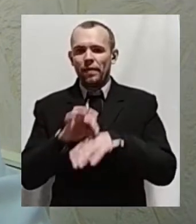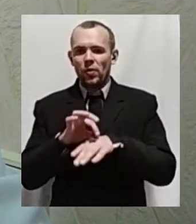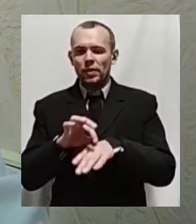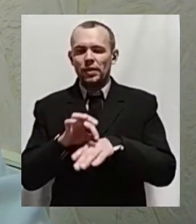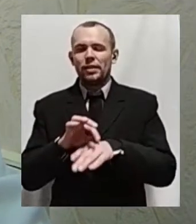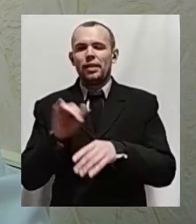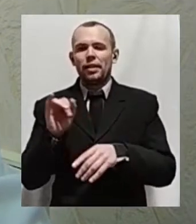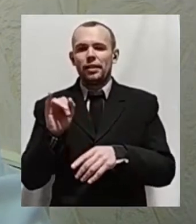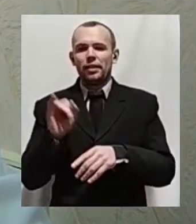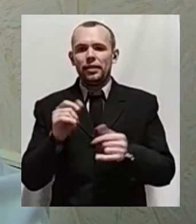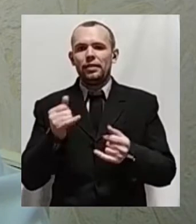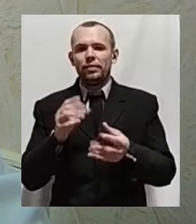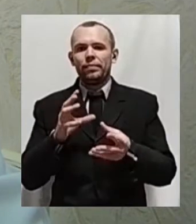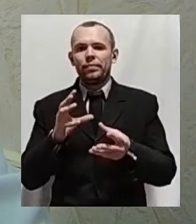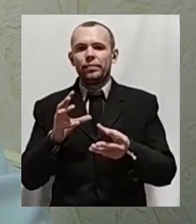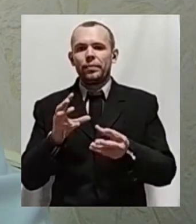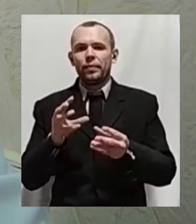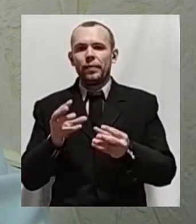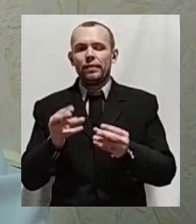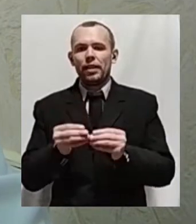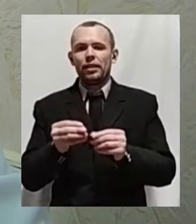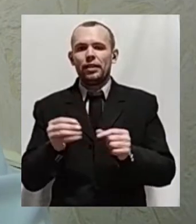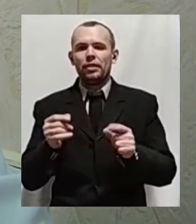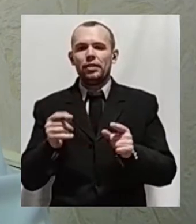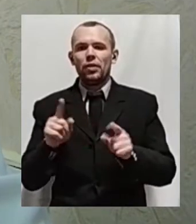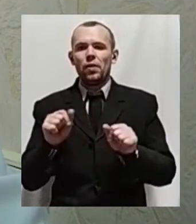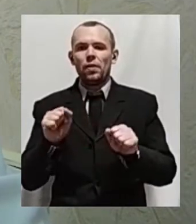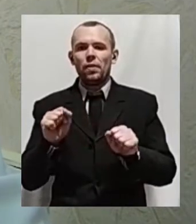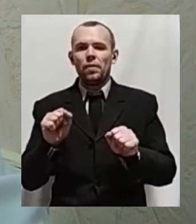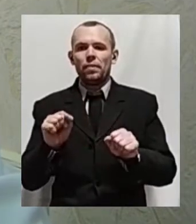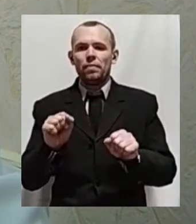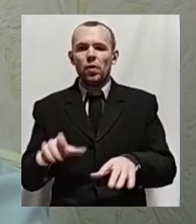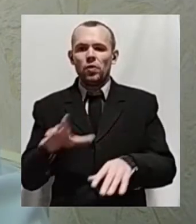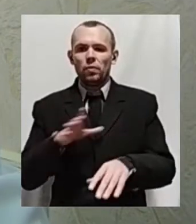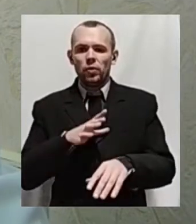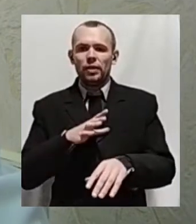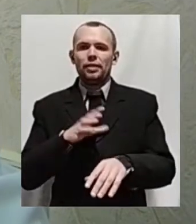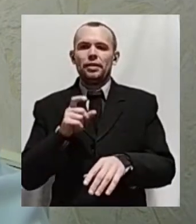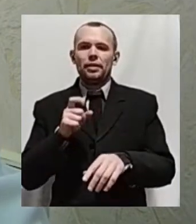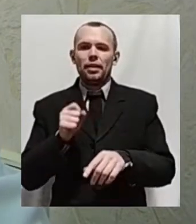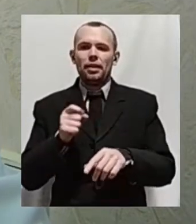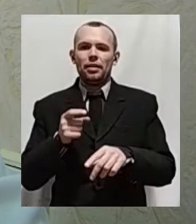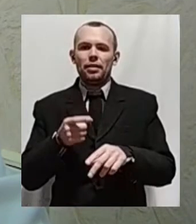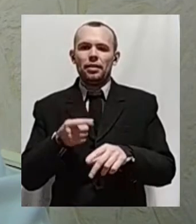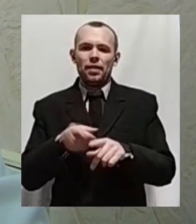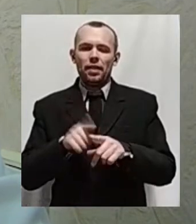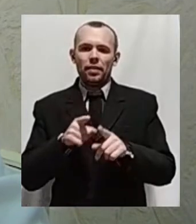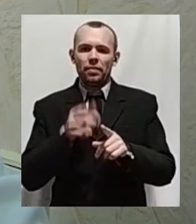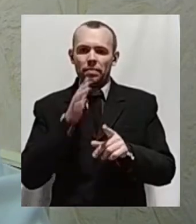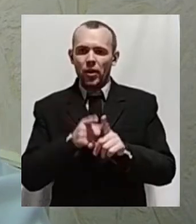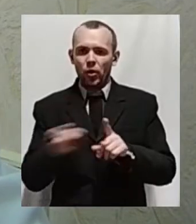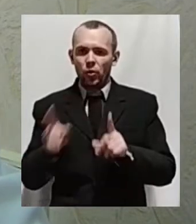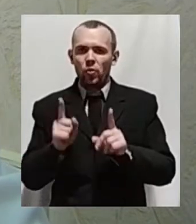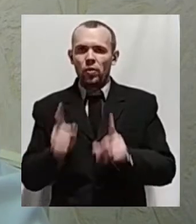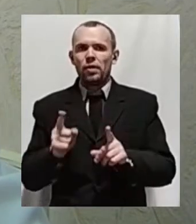це пояснюється тим, що нема досить ефективних методик, які б